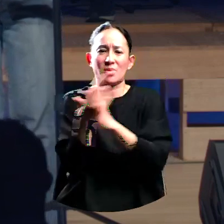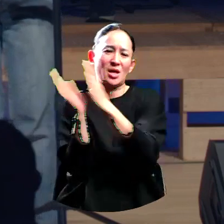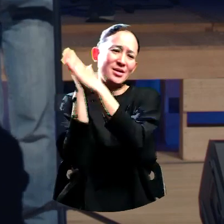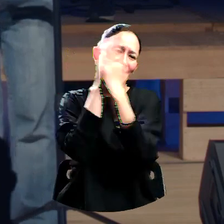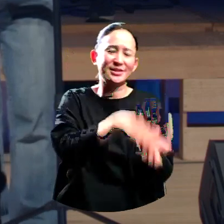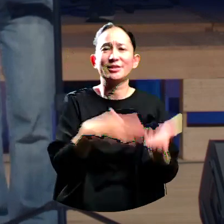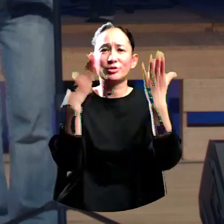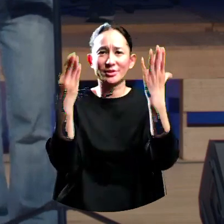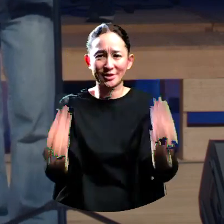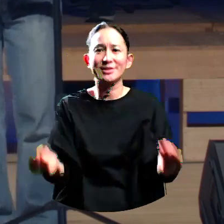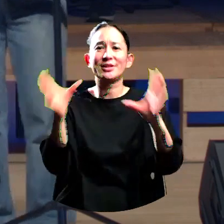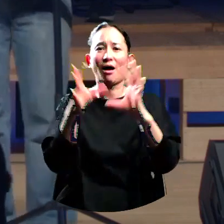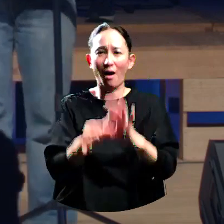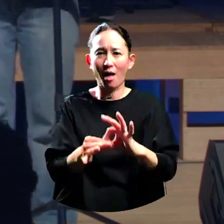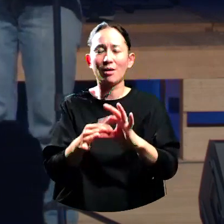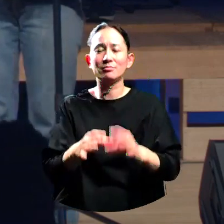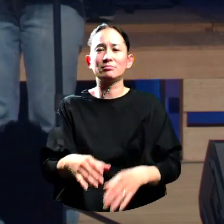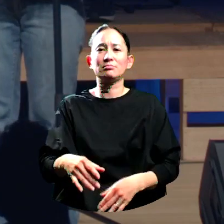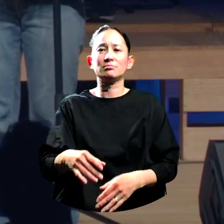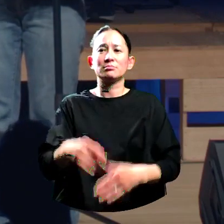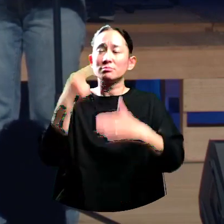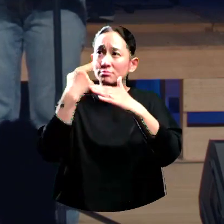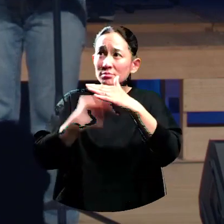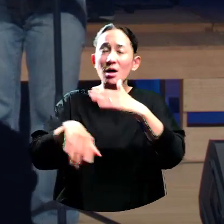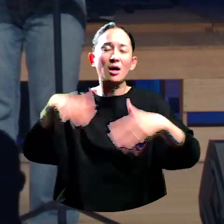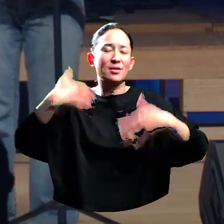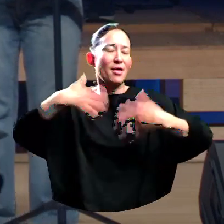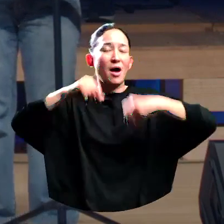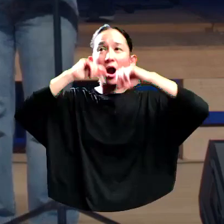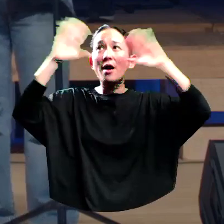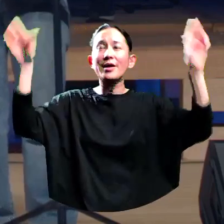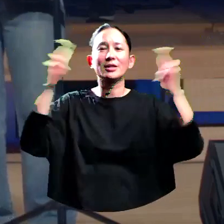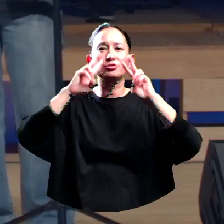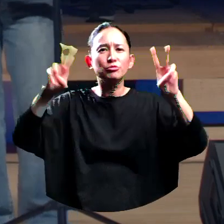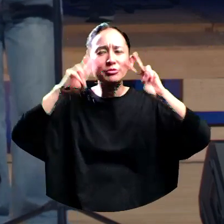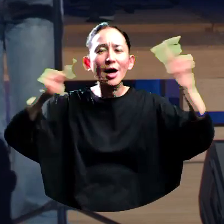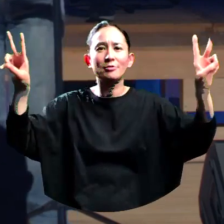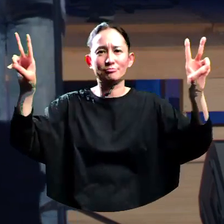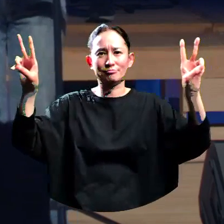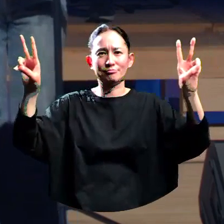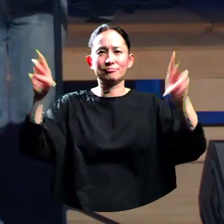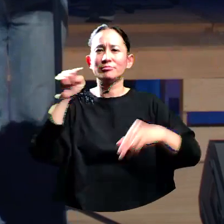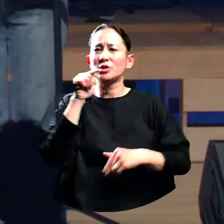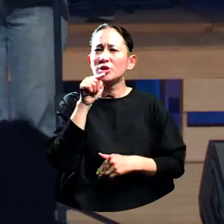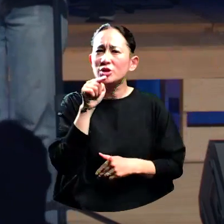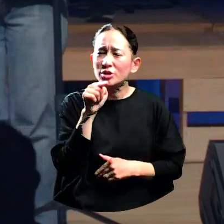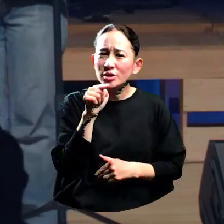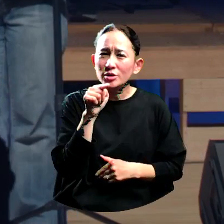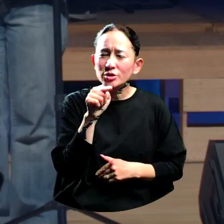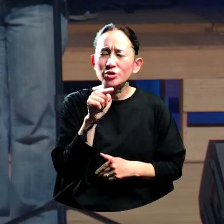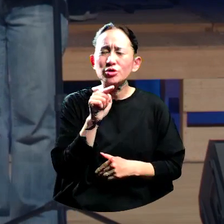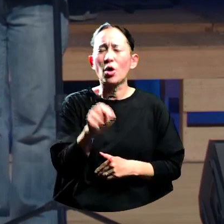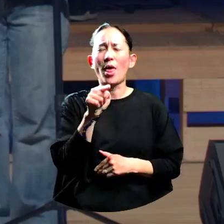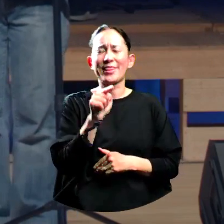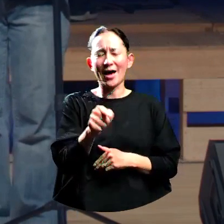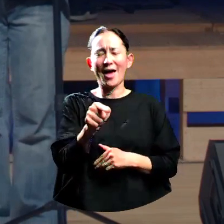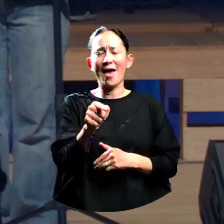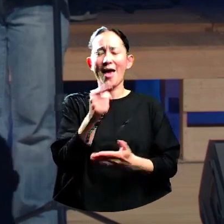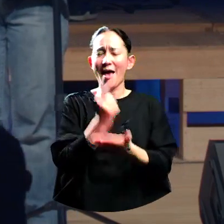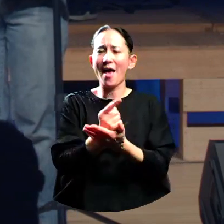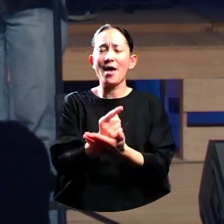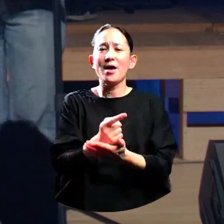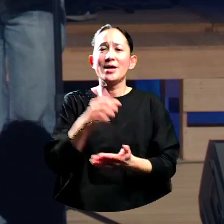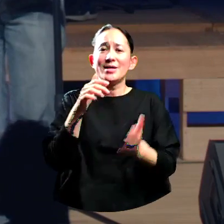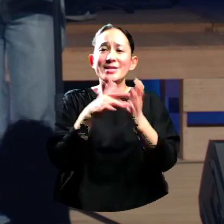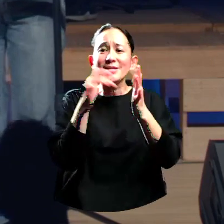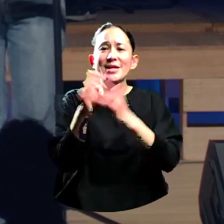died for us for our sins. なぜハレルヤと歌うのか？ Why do we sing Hallelujah? それほどまでにイエス様が私たちを愛して